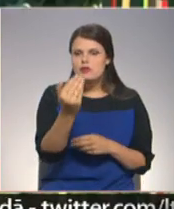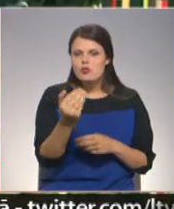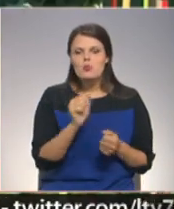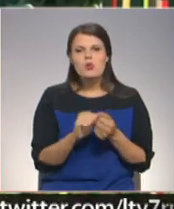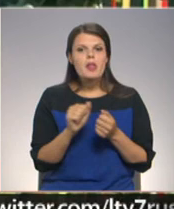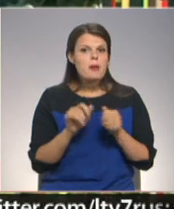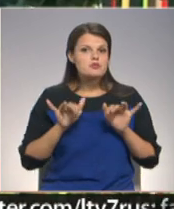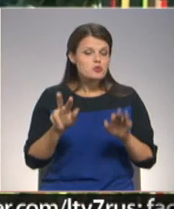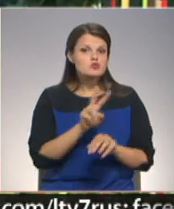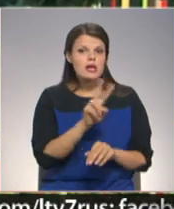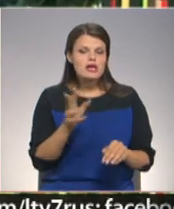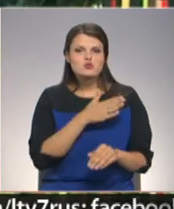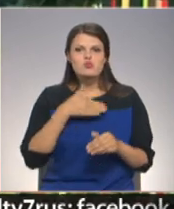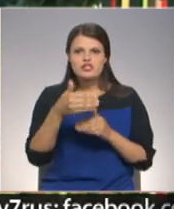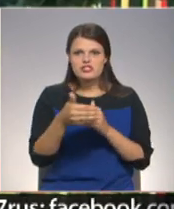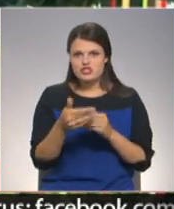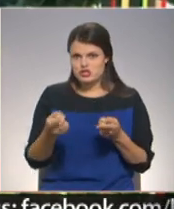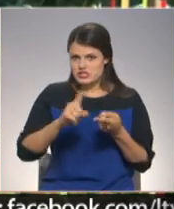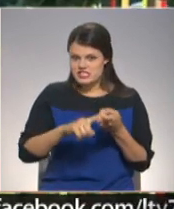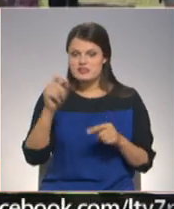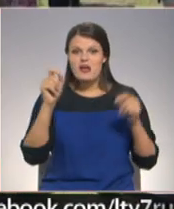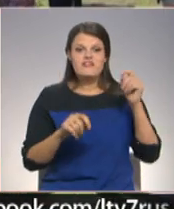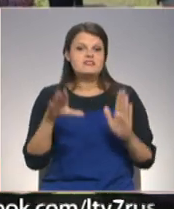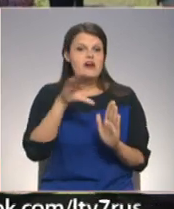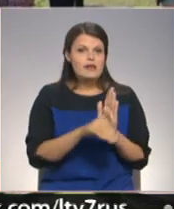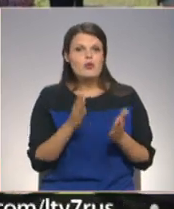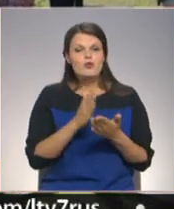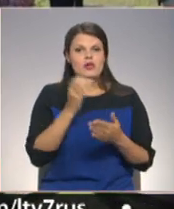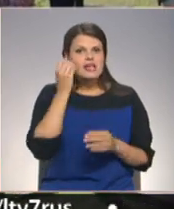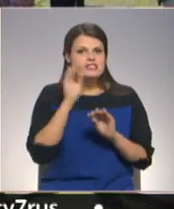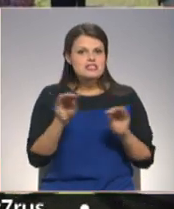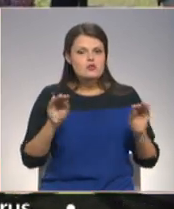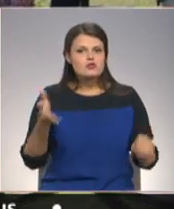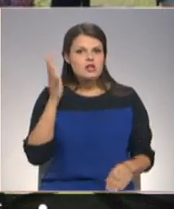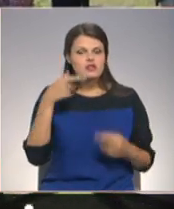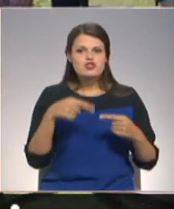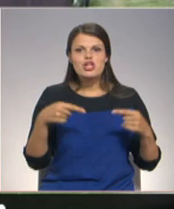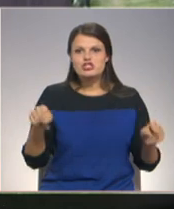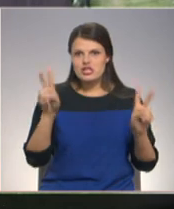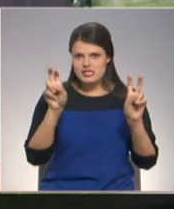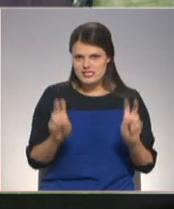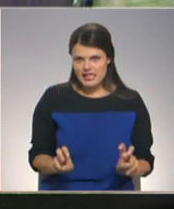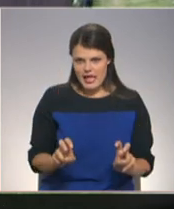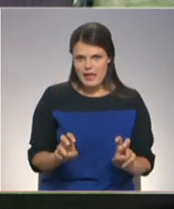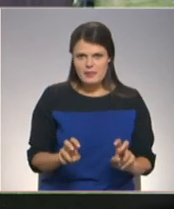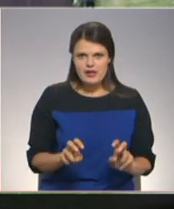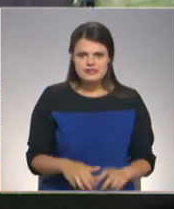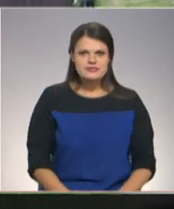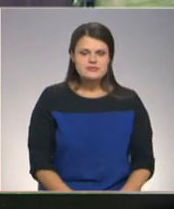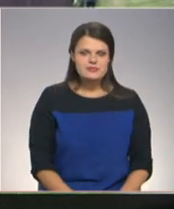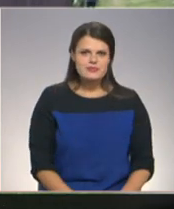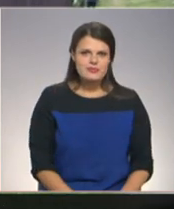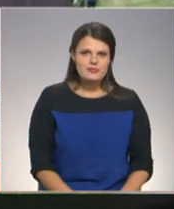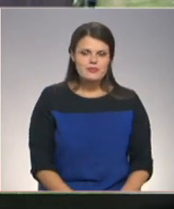procesiem, kas ir savstarpēji cieši saistīti. Festivāla ietvaros notiek izglītojušas lekcijas dažādās tēmās. Ja būtu